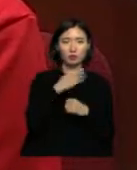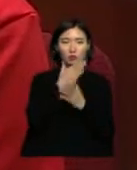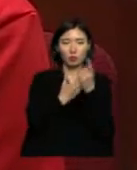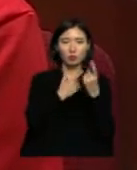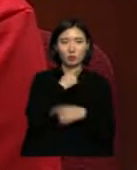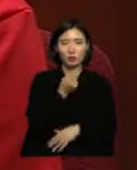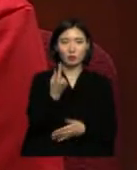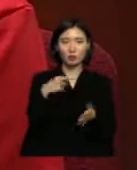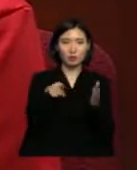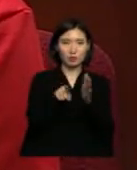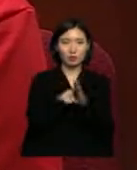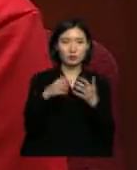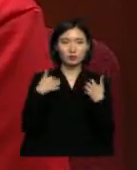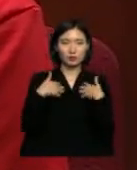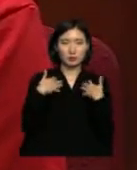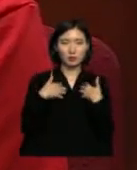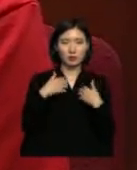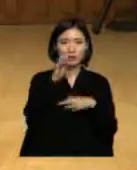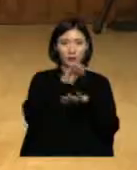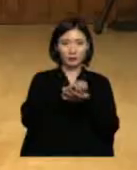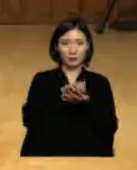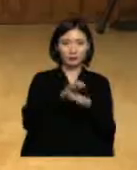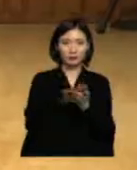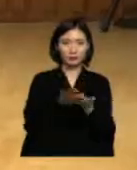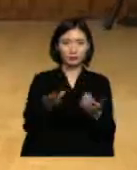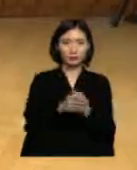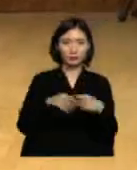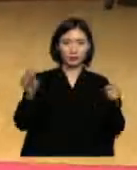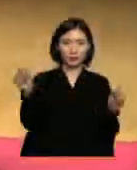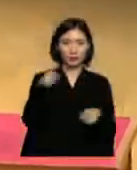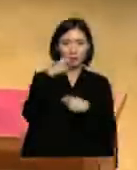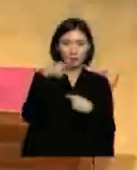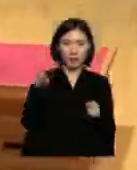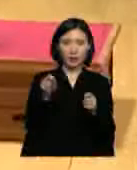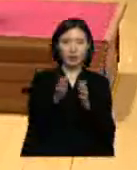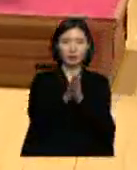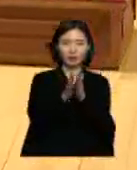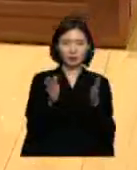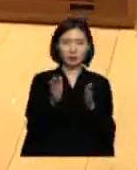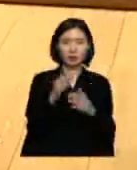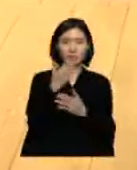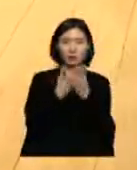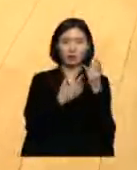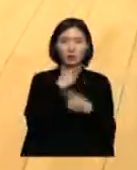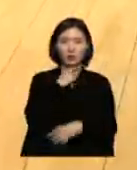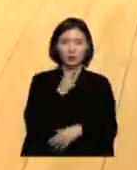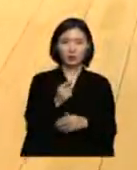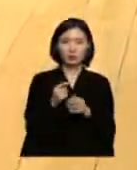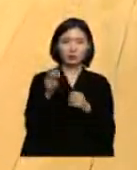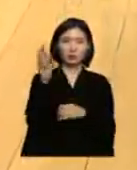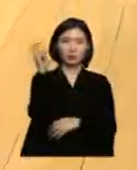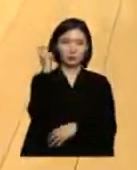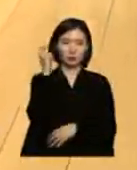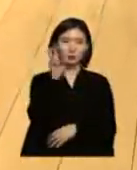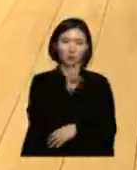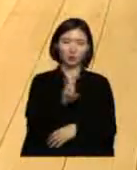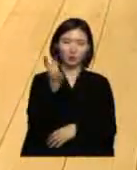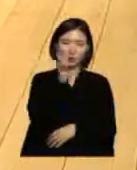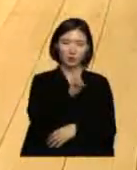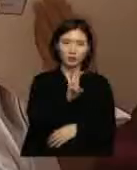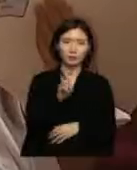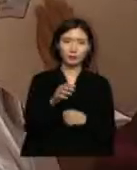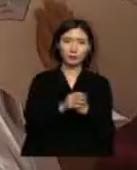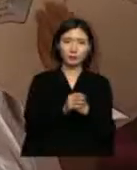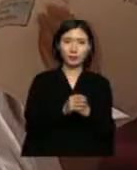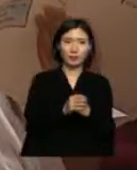위해서 저희가 즐겁게 연습했습니다. 지휘가 시작되자 통일을 염원하는 목소리가 하모니로 탄생합니다. 이날